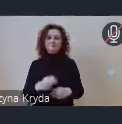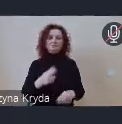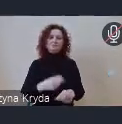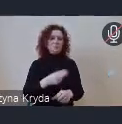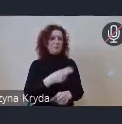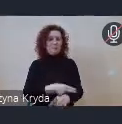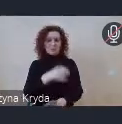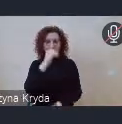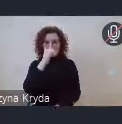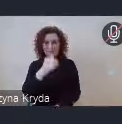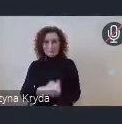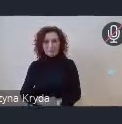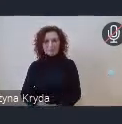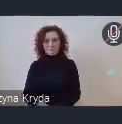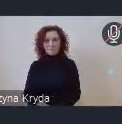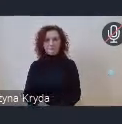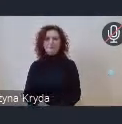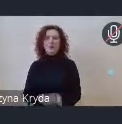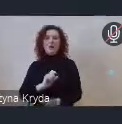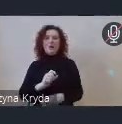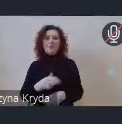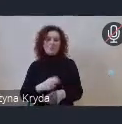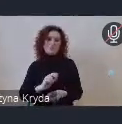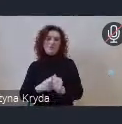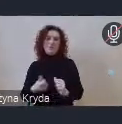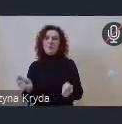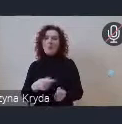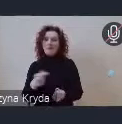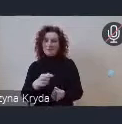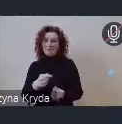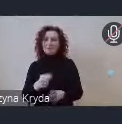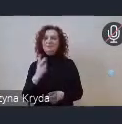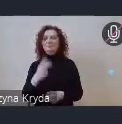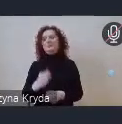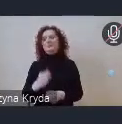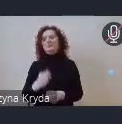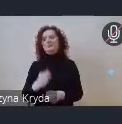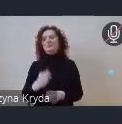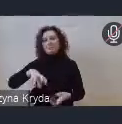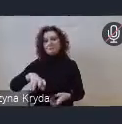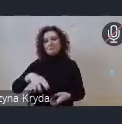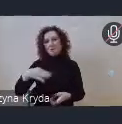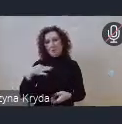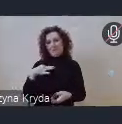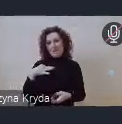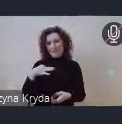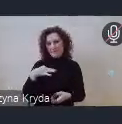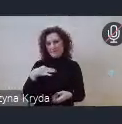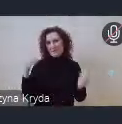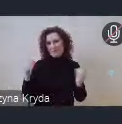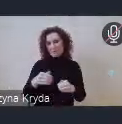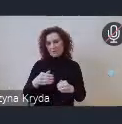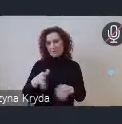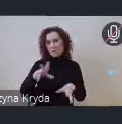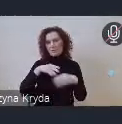zobowiązane do stosowania ustawy i już natomiast sektor prywatny i trzeci sektor może się certyfikować jeżeli